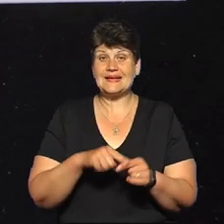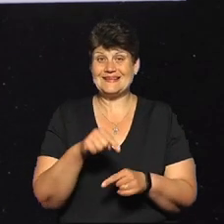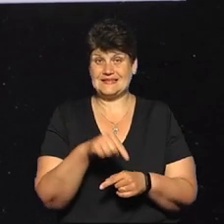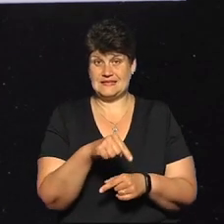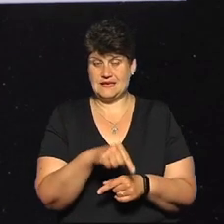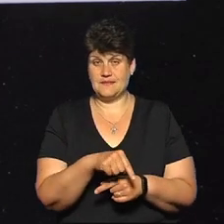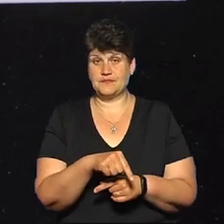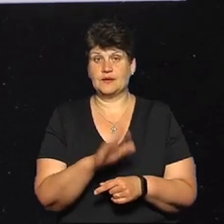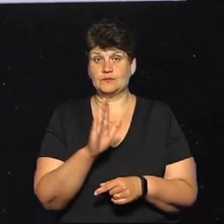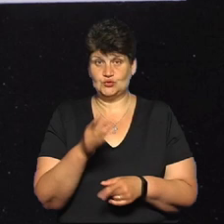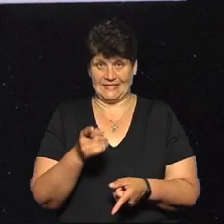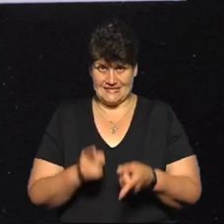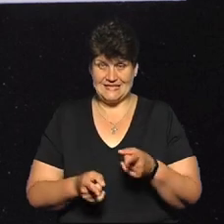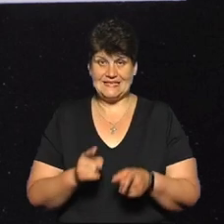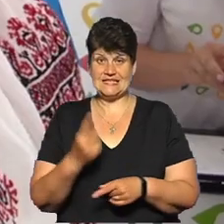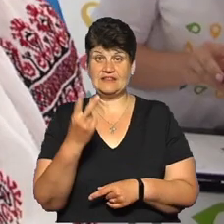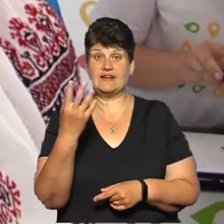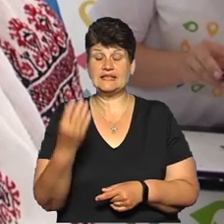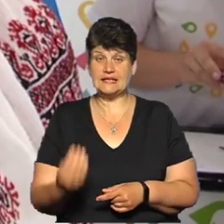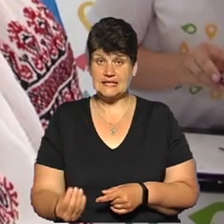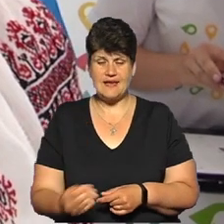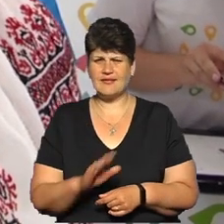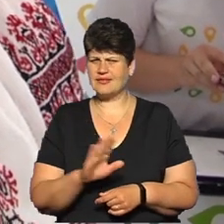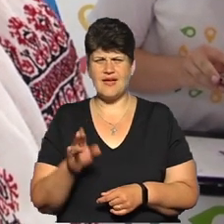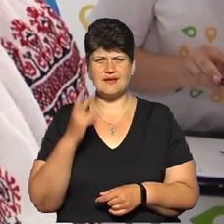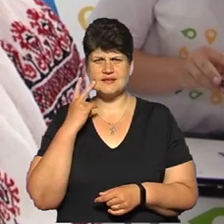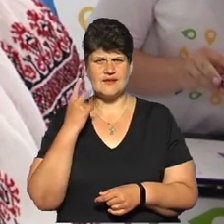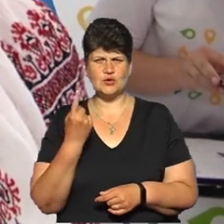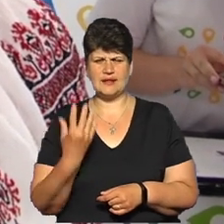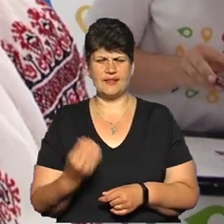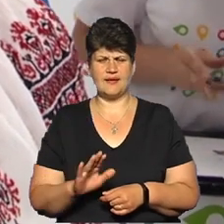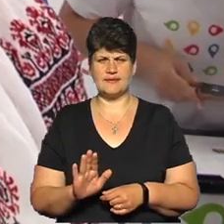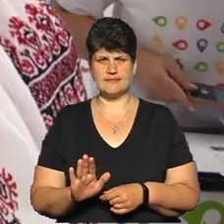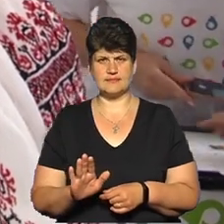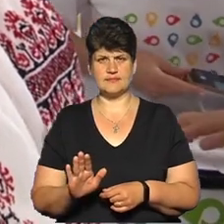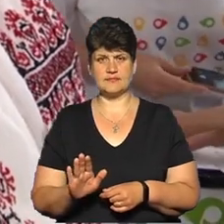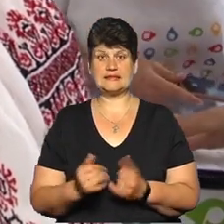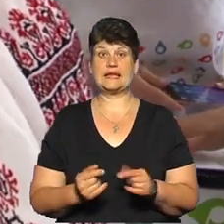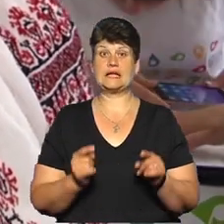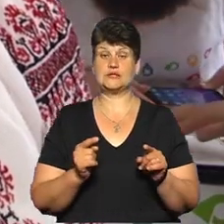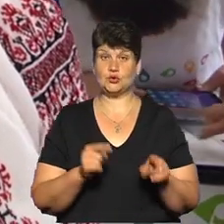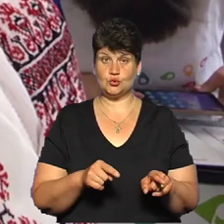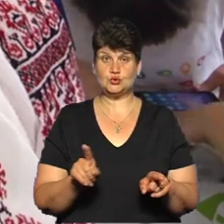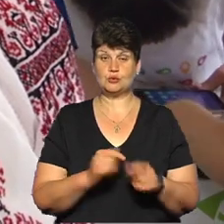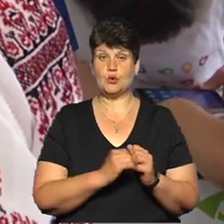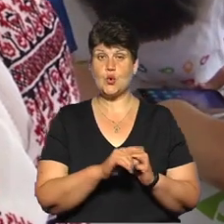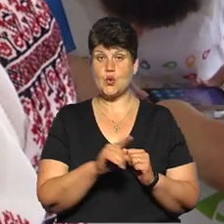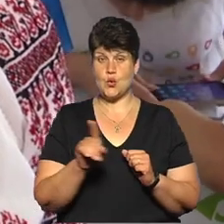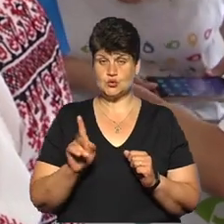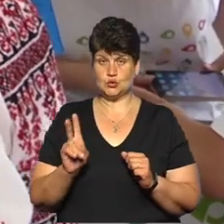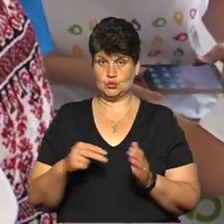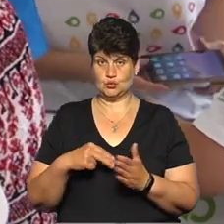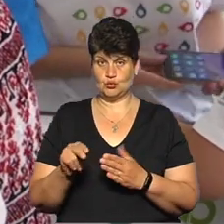буде дійсний 2 дні, не як завжди 1 день, для того, аби кожен, хто придбає